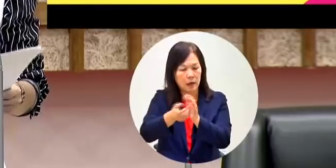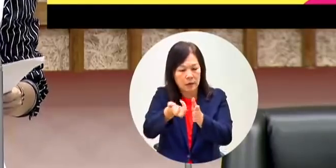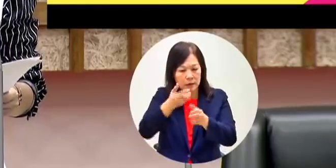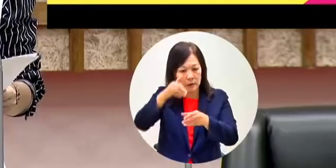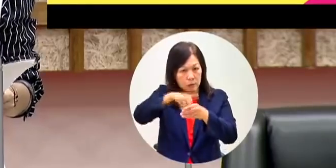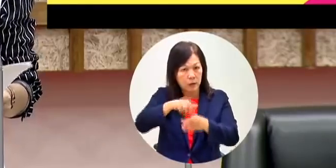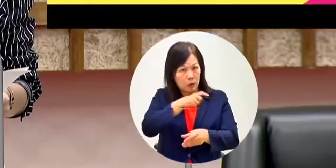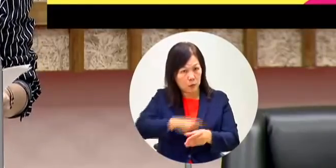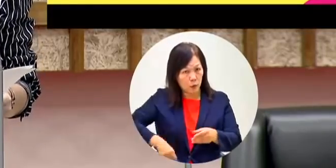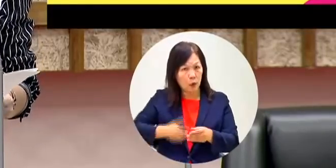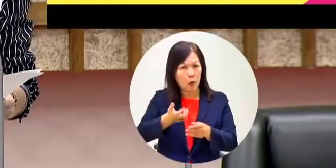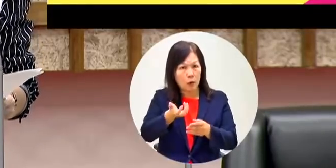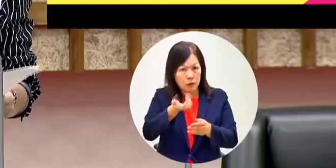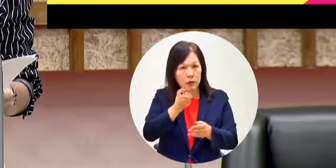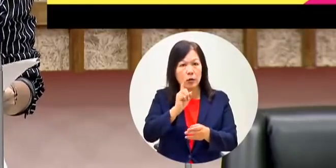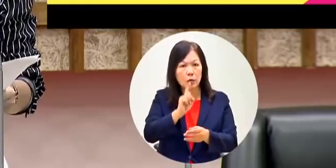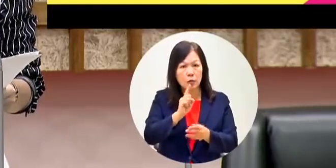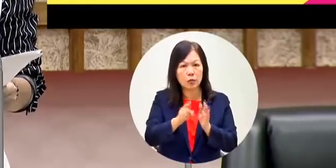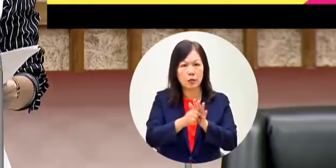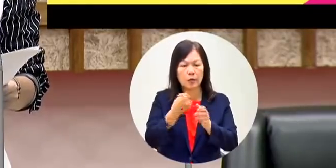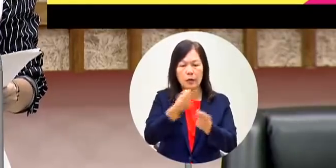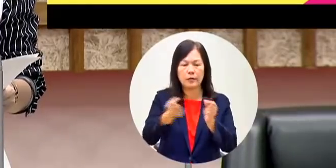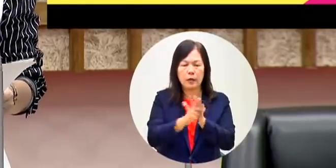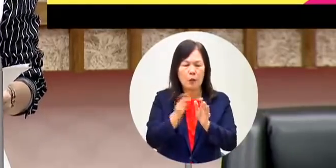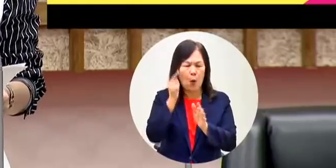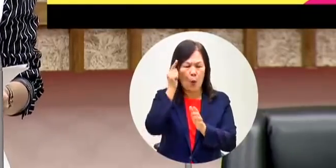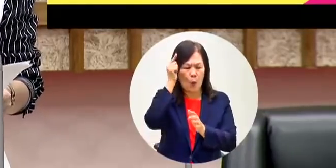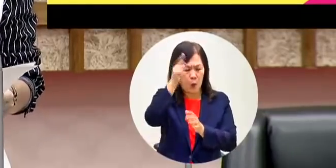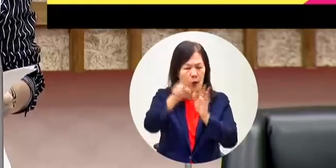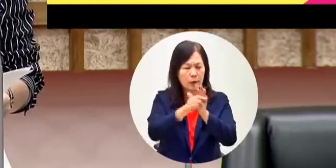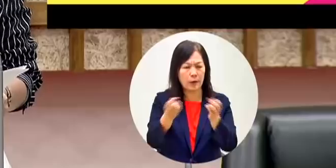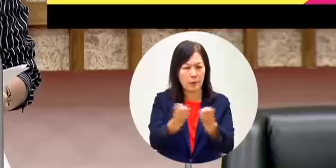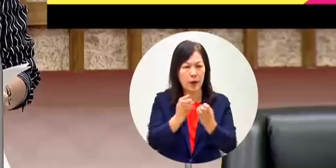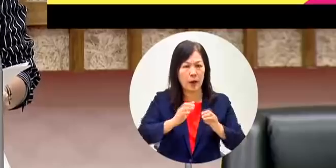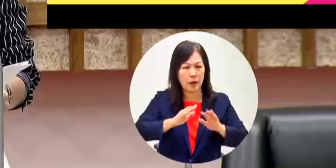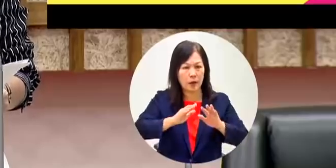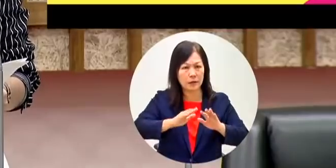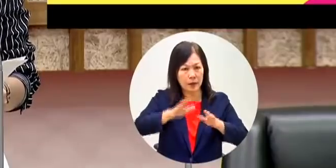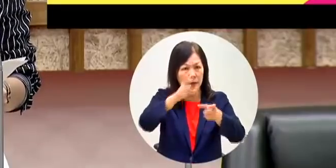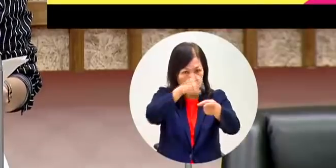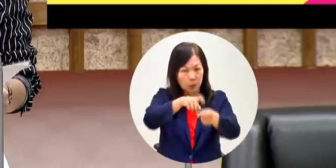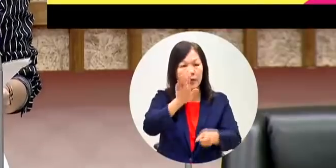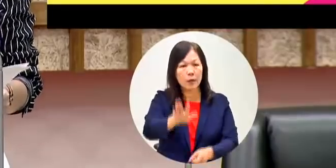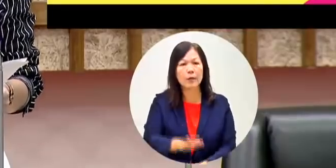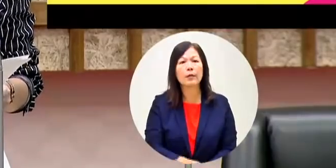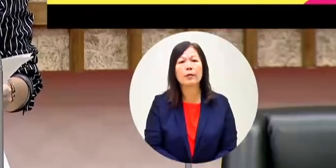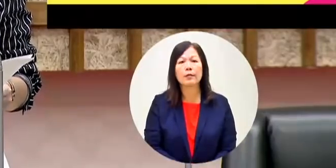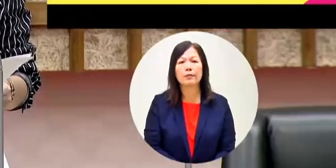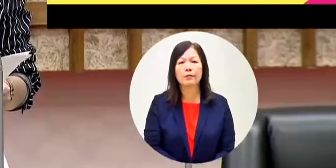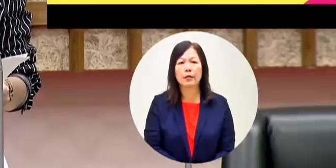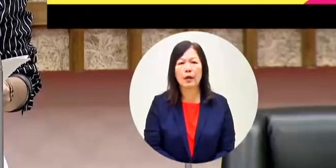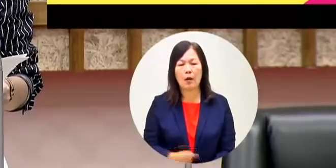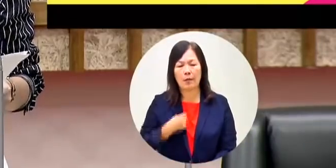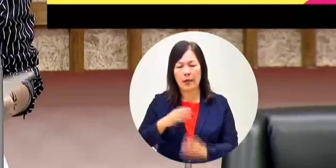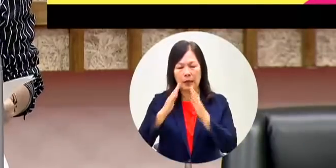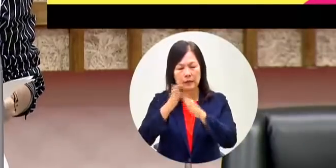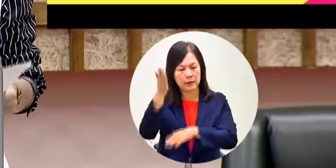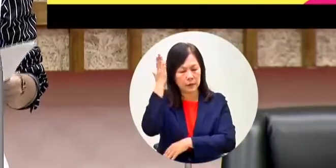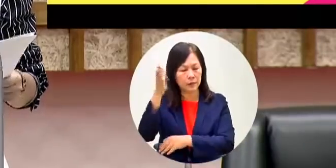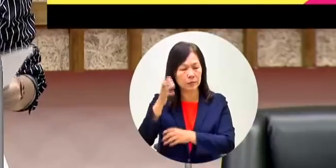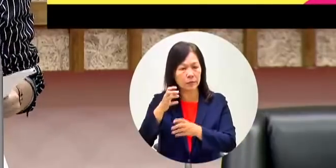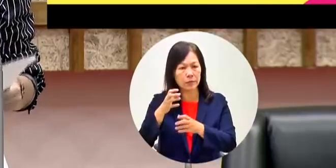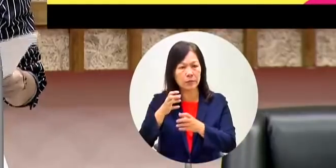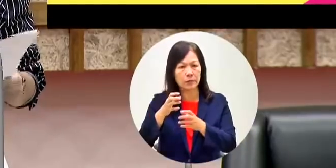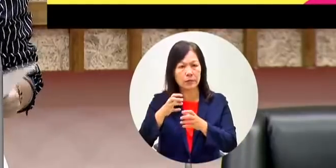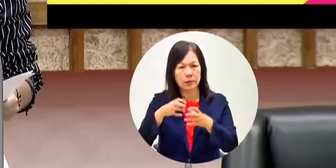较长远的一些发展的政见嘛哈，相信我们市府的团队呢应该会努力的转